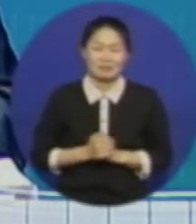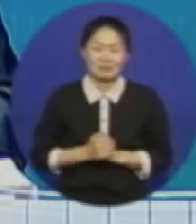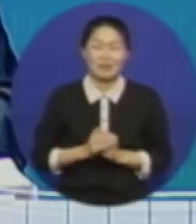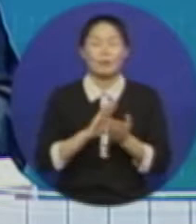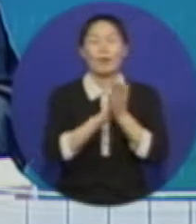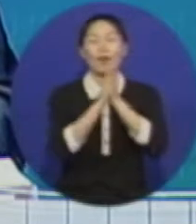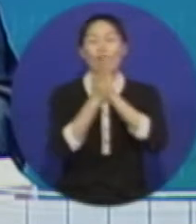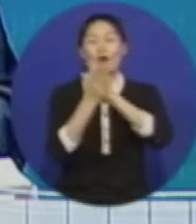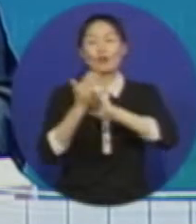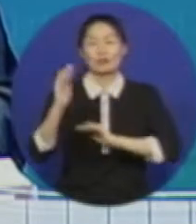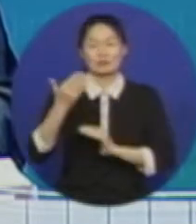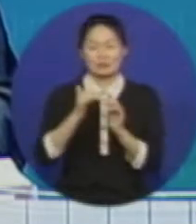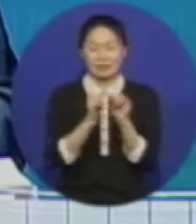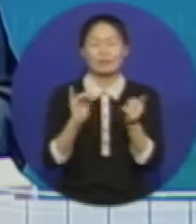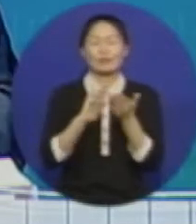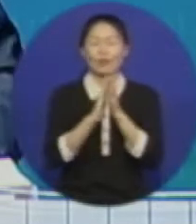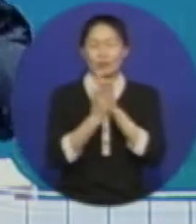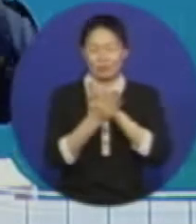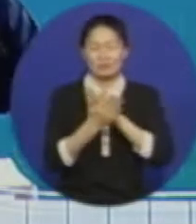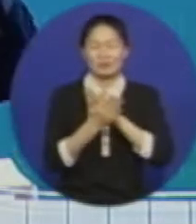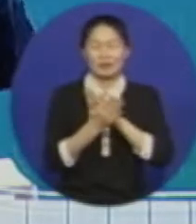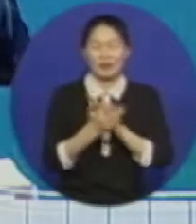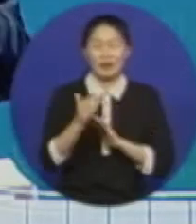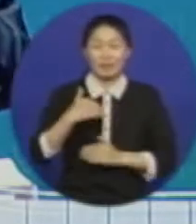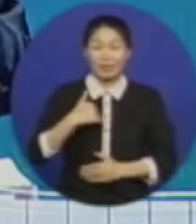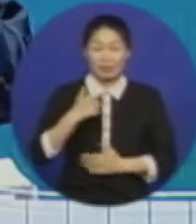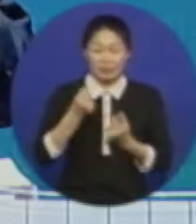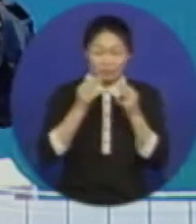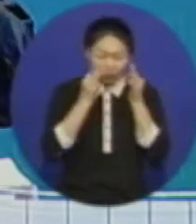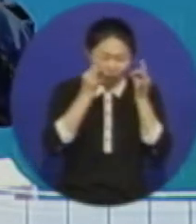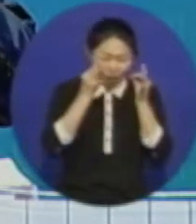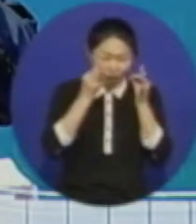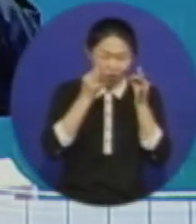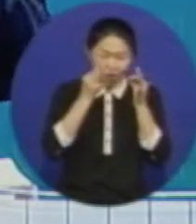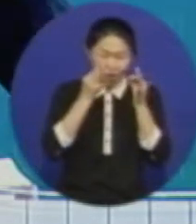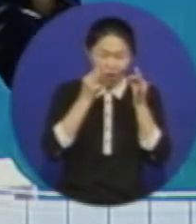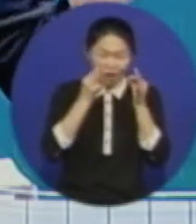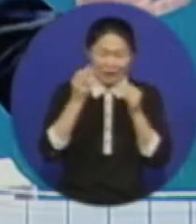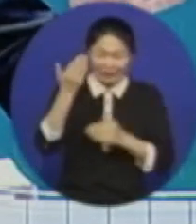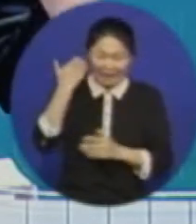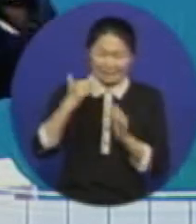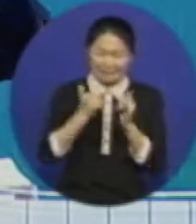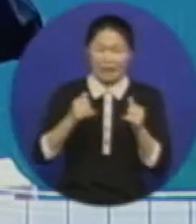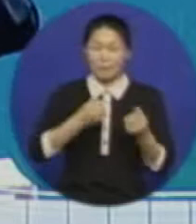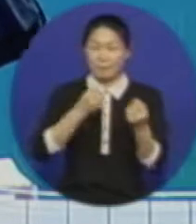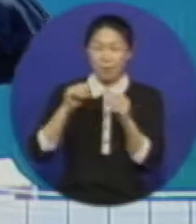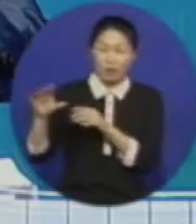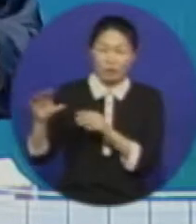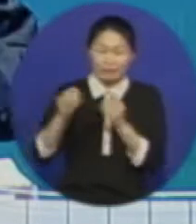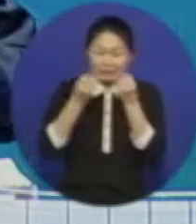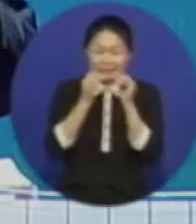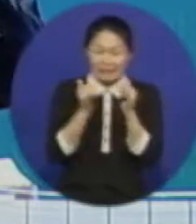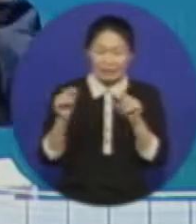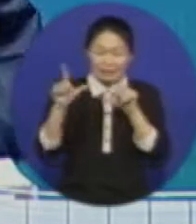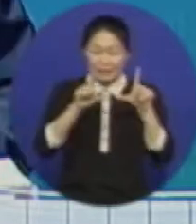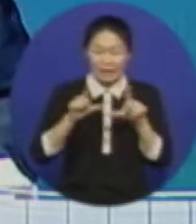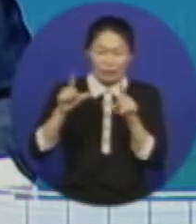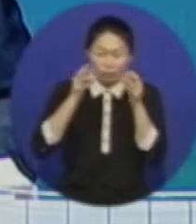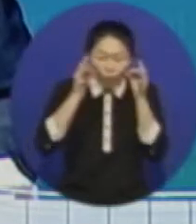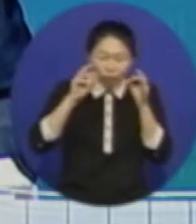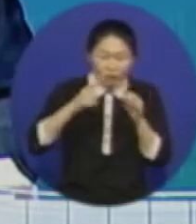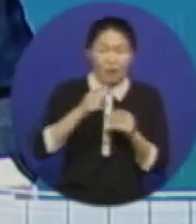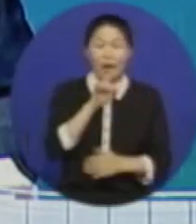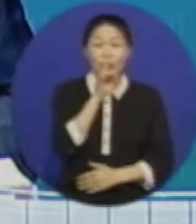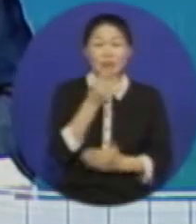변하는 거예요 사람은 내가 그렇게 내 노력으로 예산안 벗어버리고 세 사람으로 살아 보려고 해도 안되는